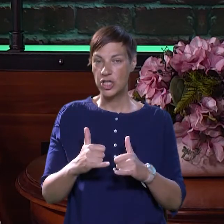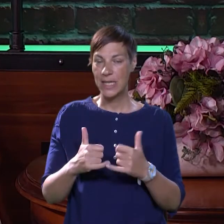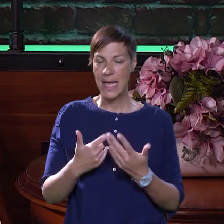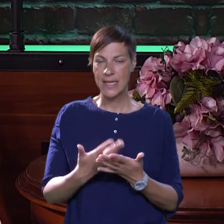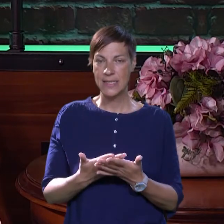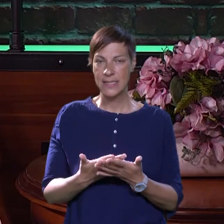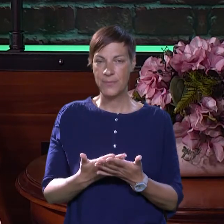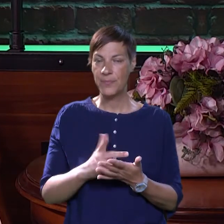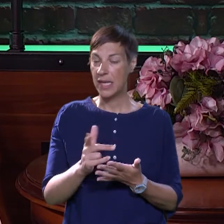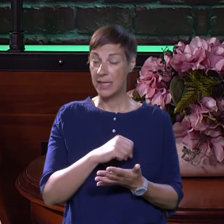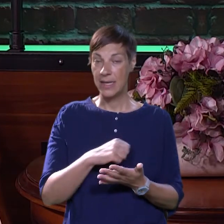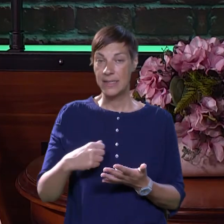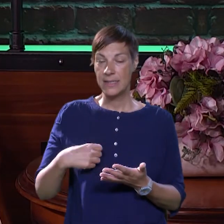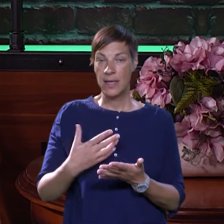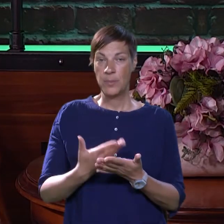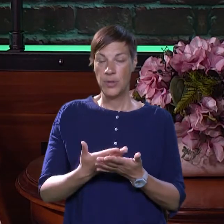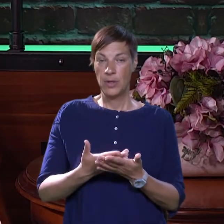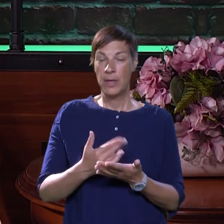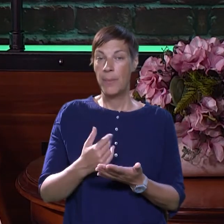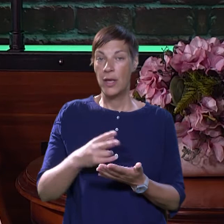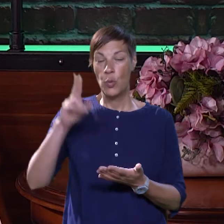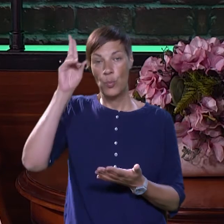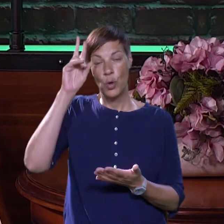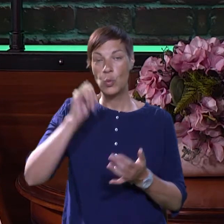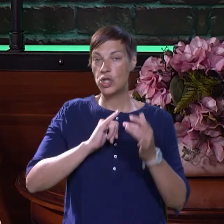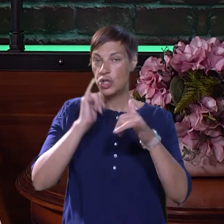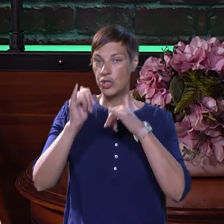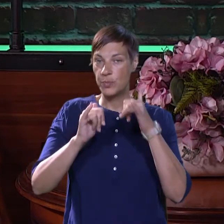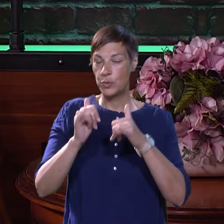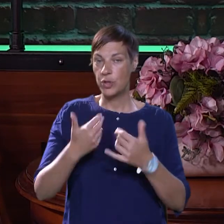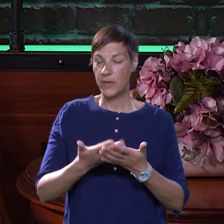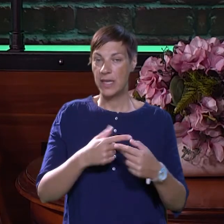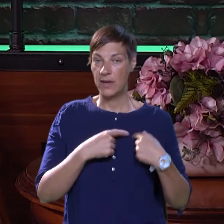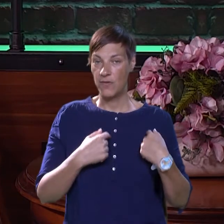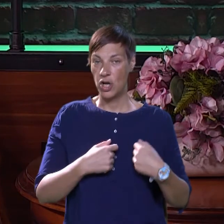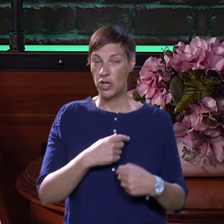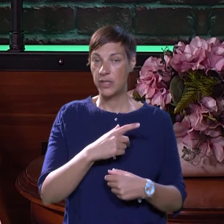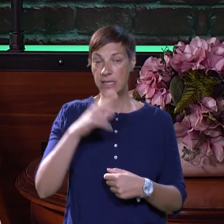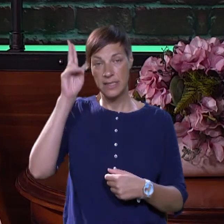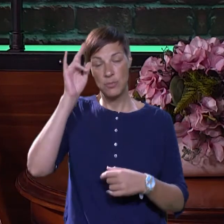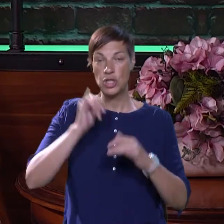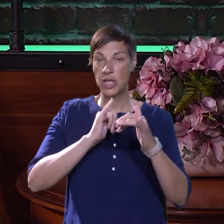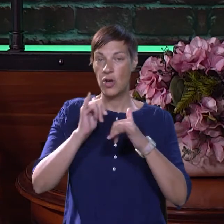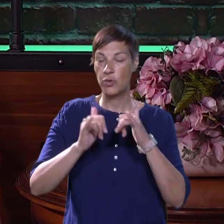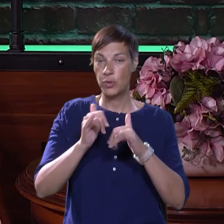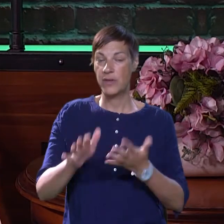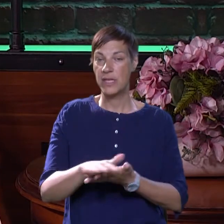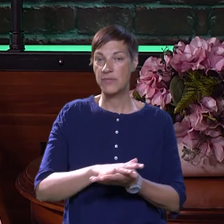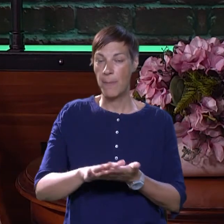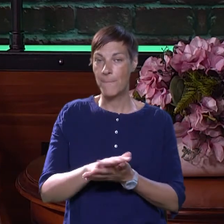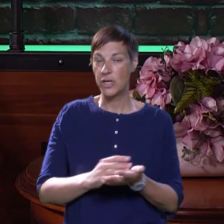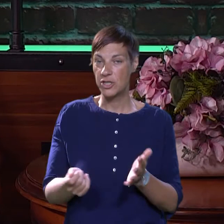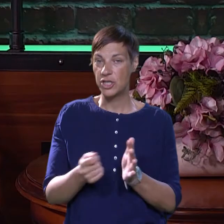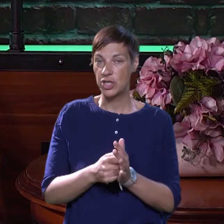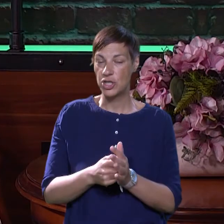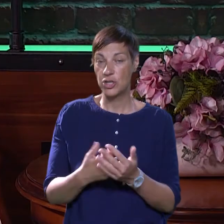samo to, nego imaju priliku i putovati, jer vi volonterski možete otputovati negdje tako da su vam pokriveni